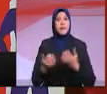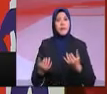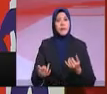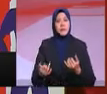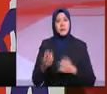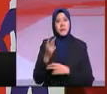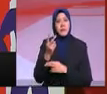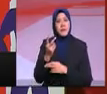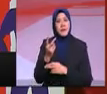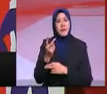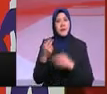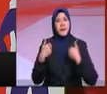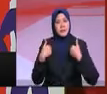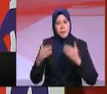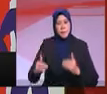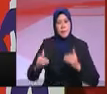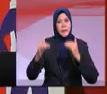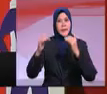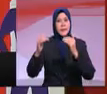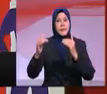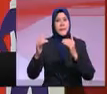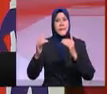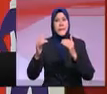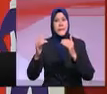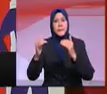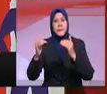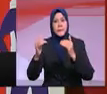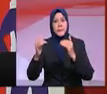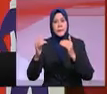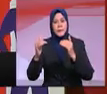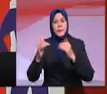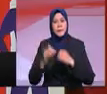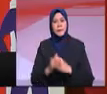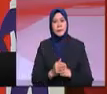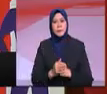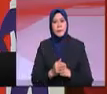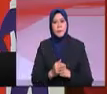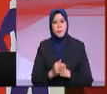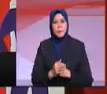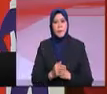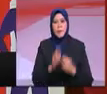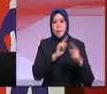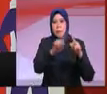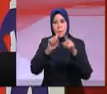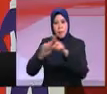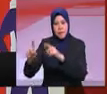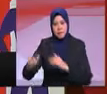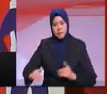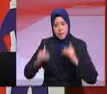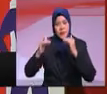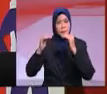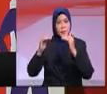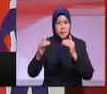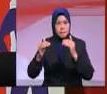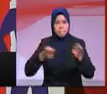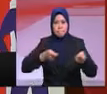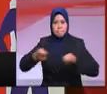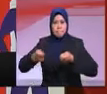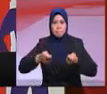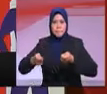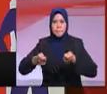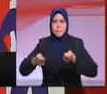Control Order, kita ada peringkat, next slide please. Jadi pelbagai peringkat Movement Control Order, iaitu